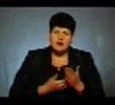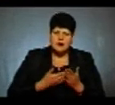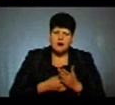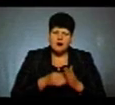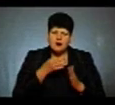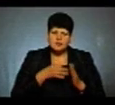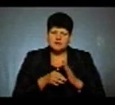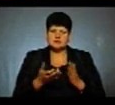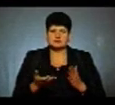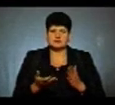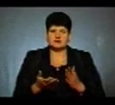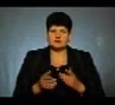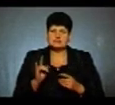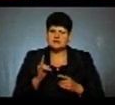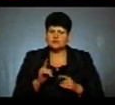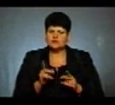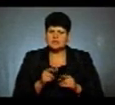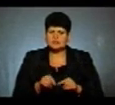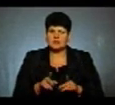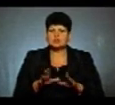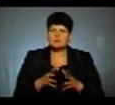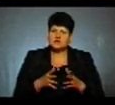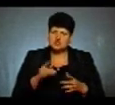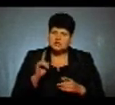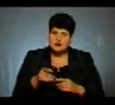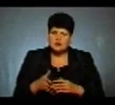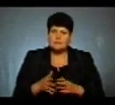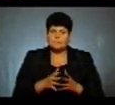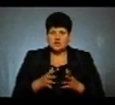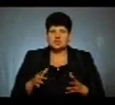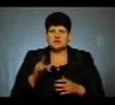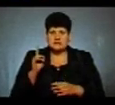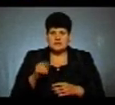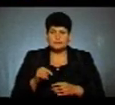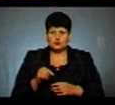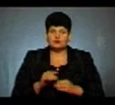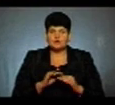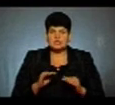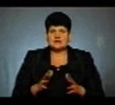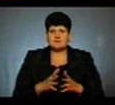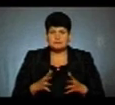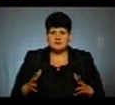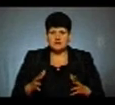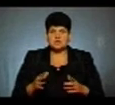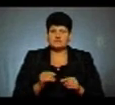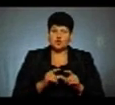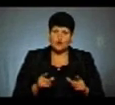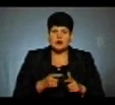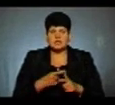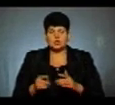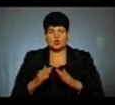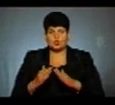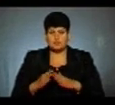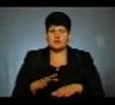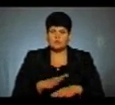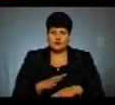от щось каже, що з дитиною не так, може ви щось більше знаєте. Більше знаємо, тому що діти більше в школі, ніж вдома. Знаєте, і десь якісь нюанси є